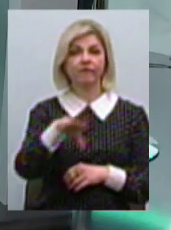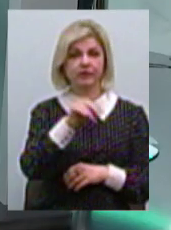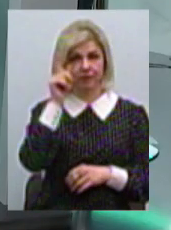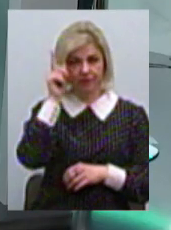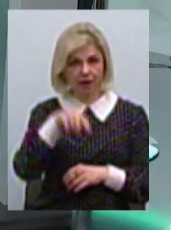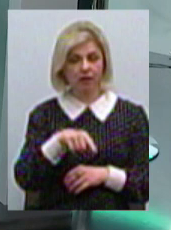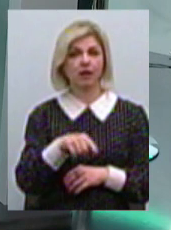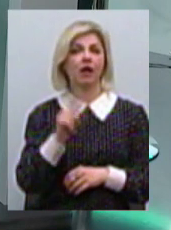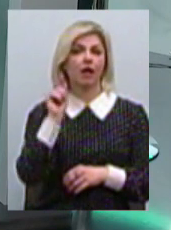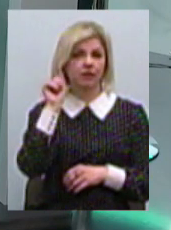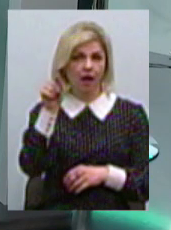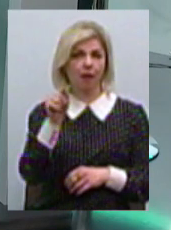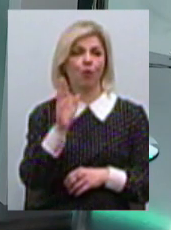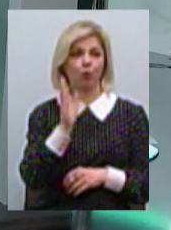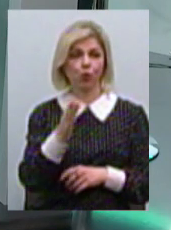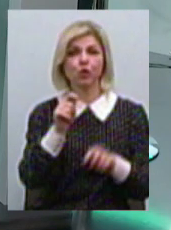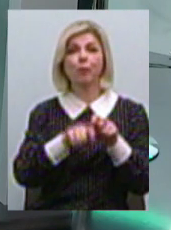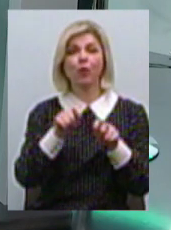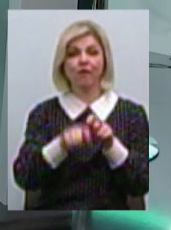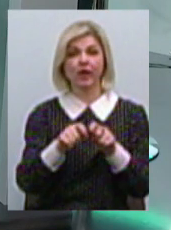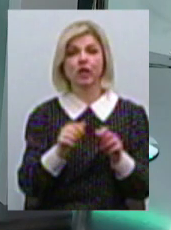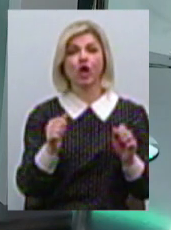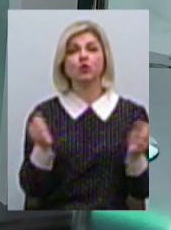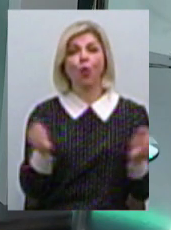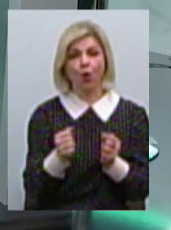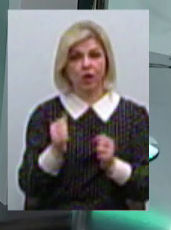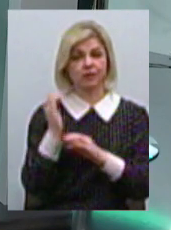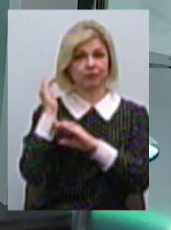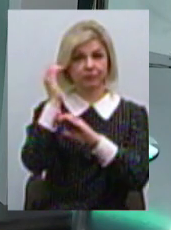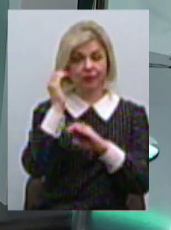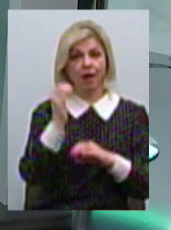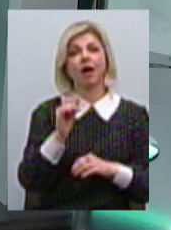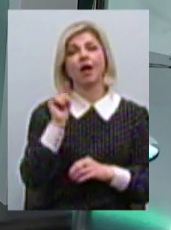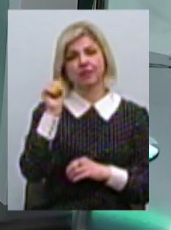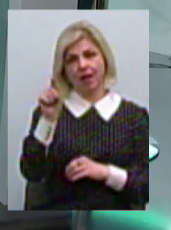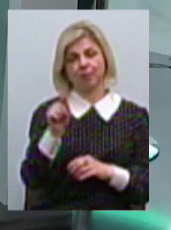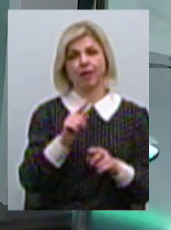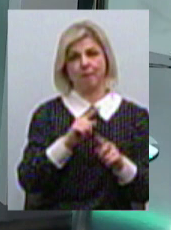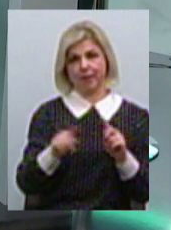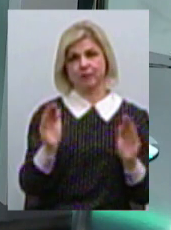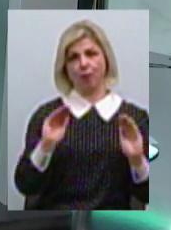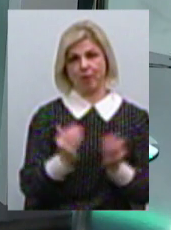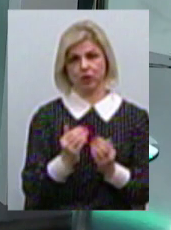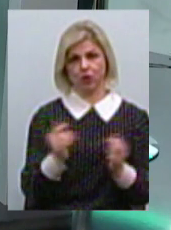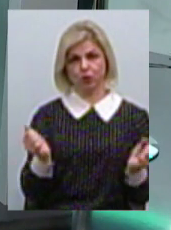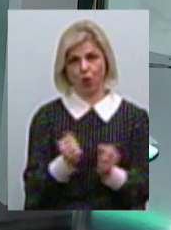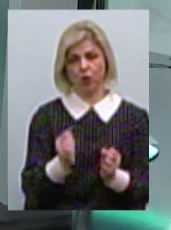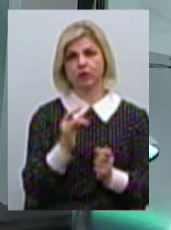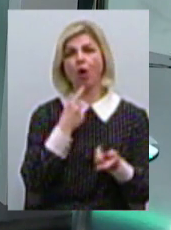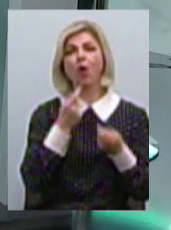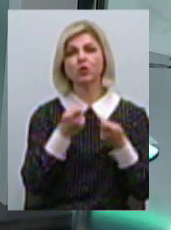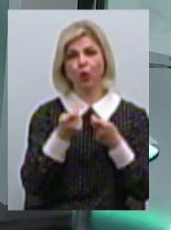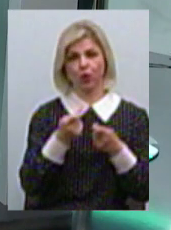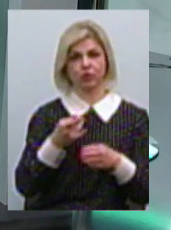там знаходиться вимірювач швидкісного режиму, і всі вже зменшують швидкість і більш обережно